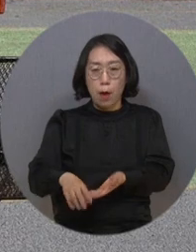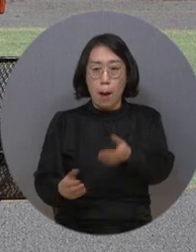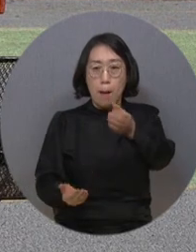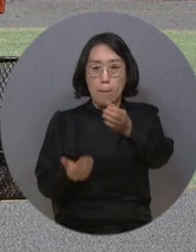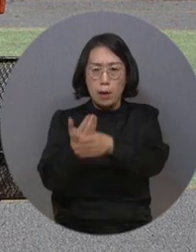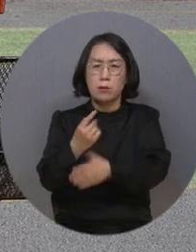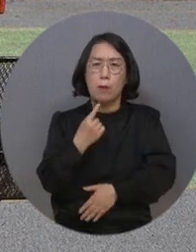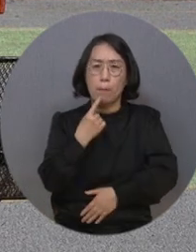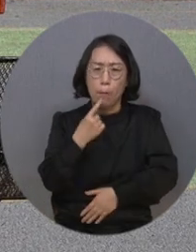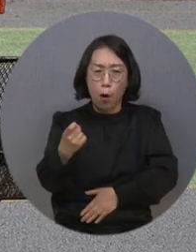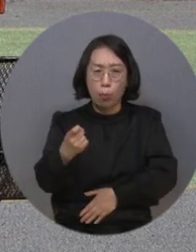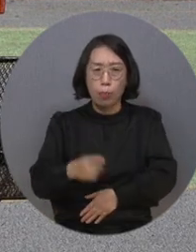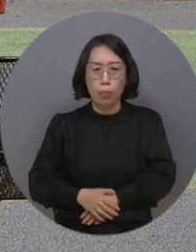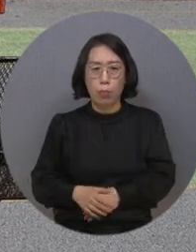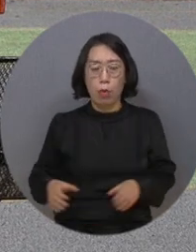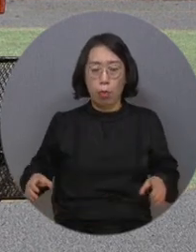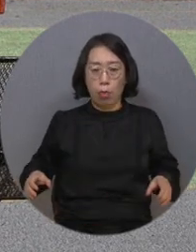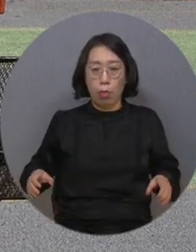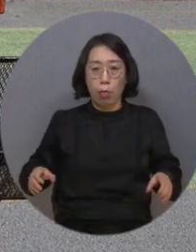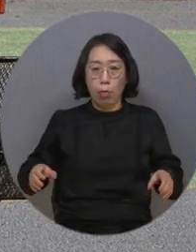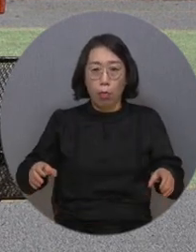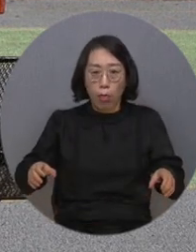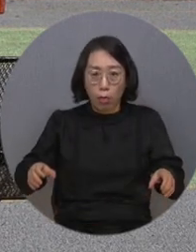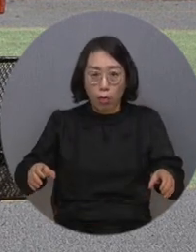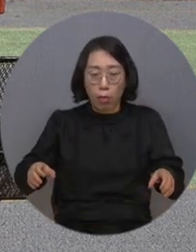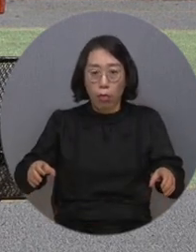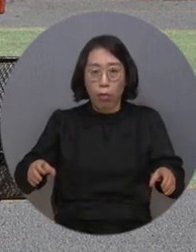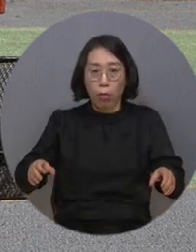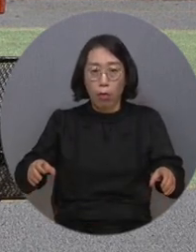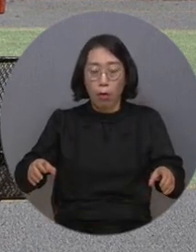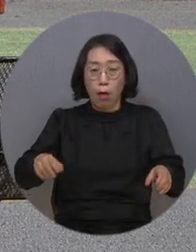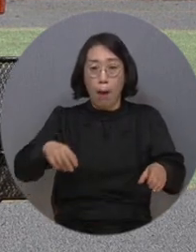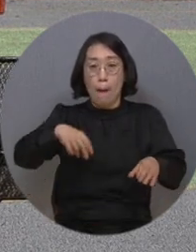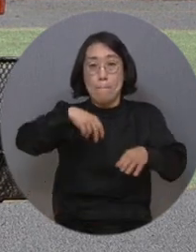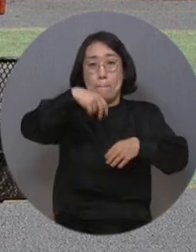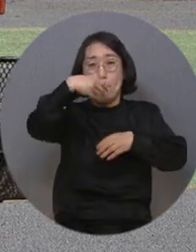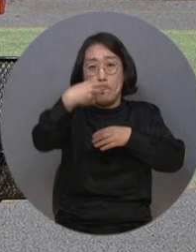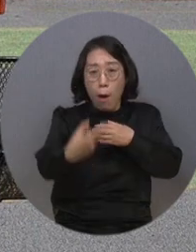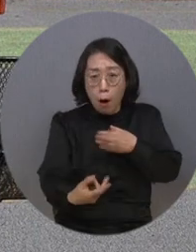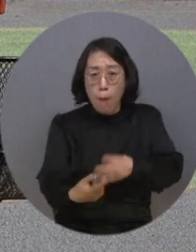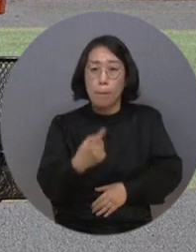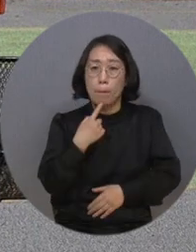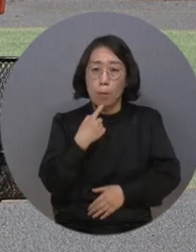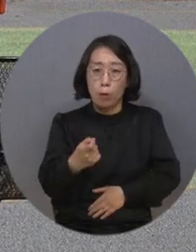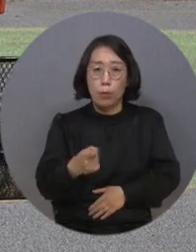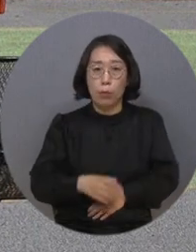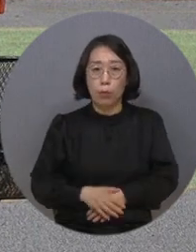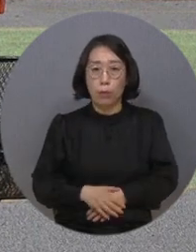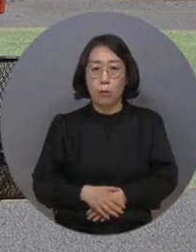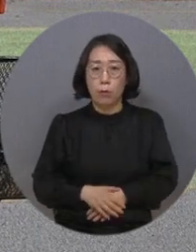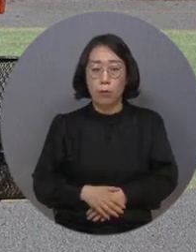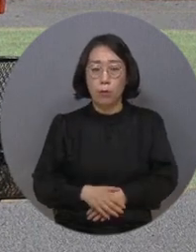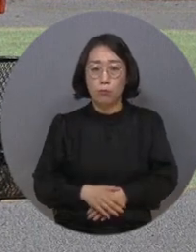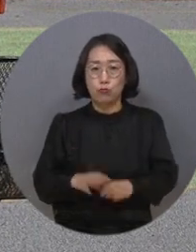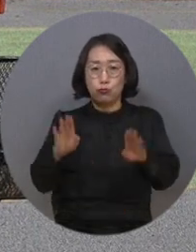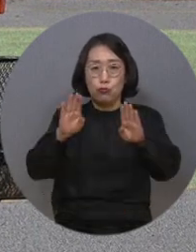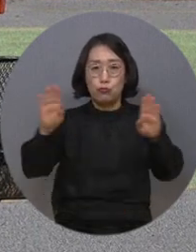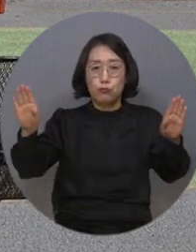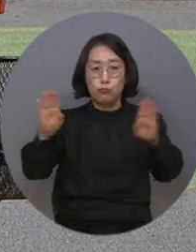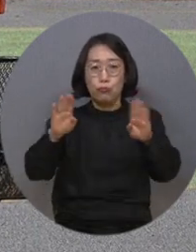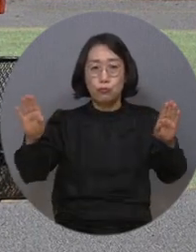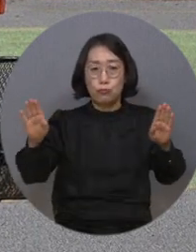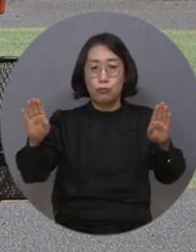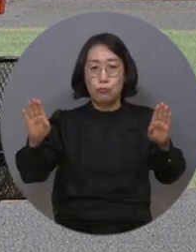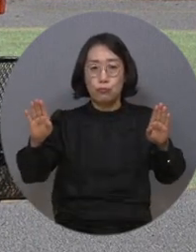진짜로 이렇게 들어가가지고 박아가지고, 네. 떨어지실 뻔했구나. 그래서 문이 두 쪽이 다 그 엘리베이터 안쪽으로